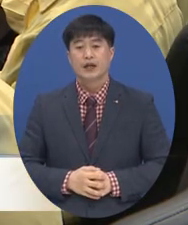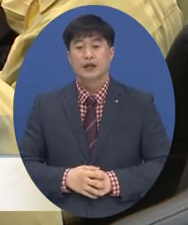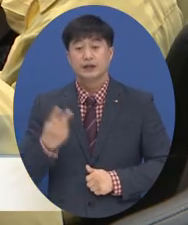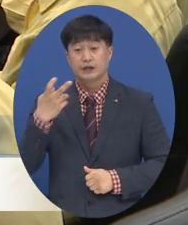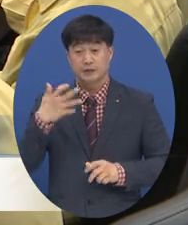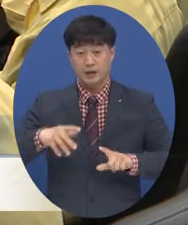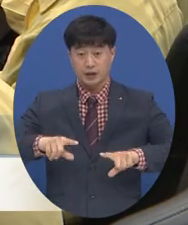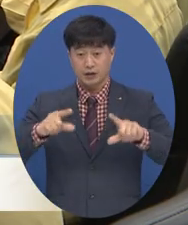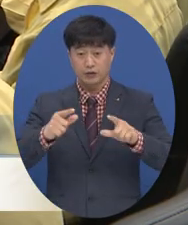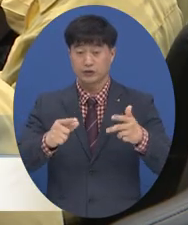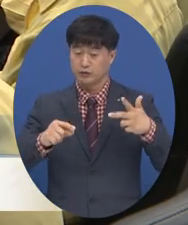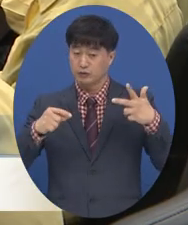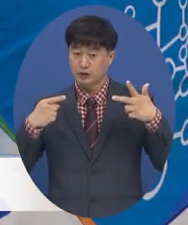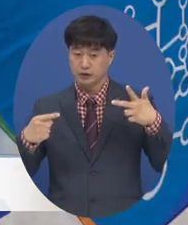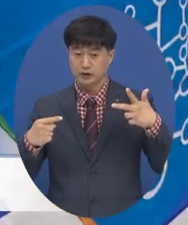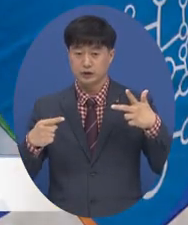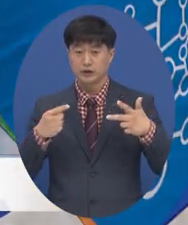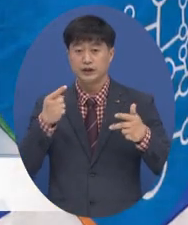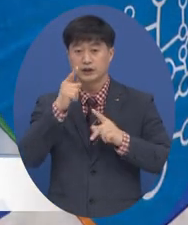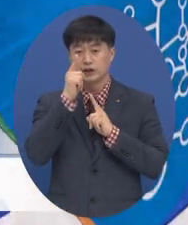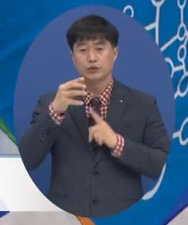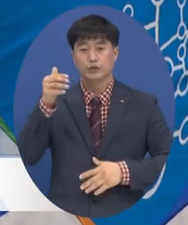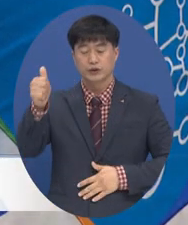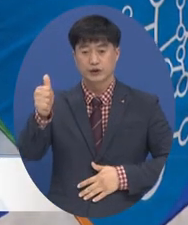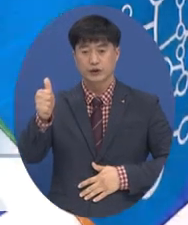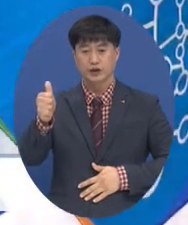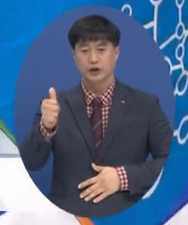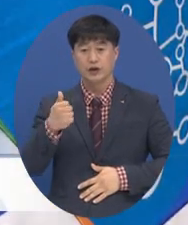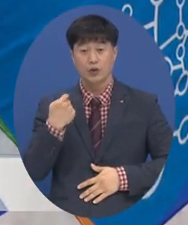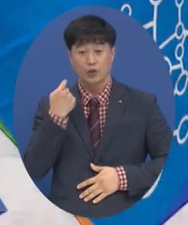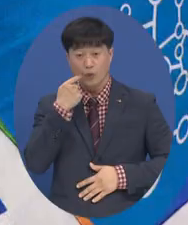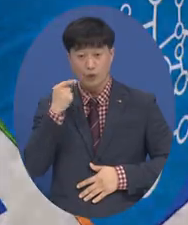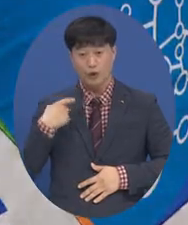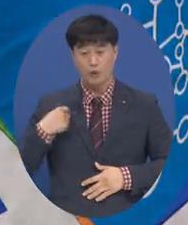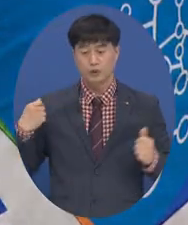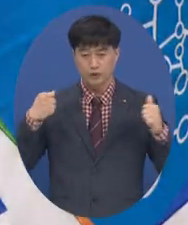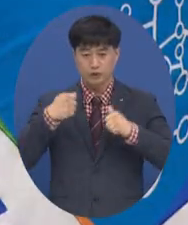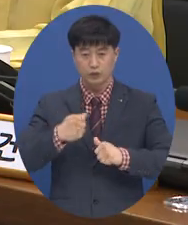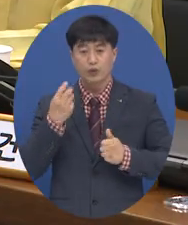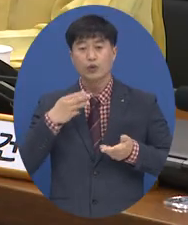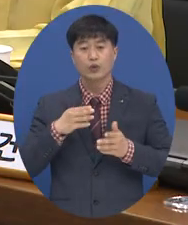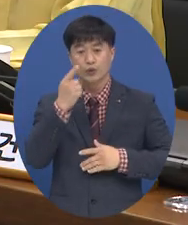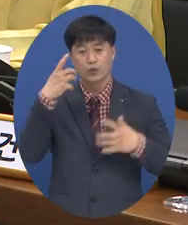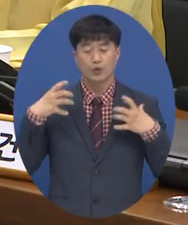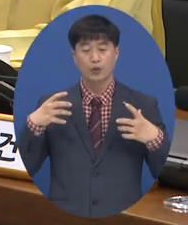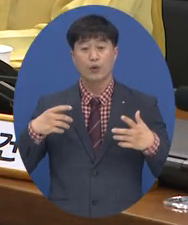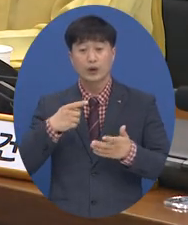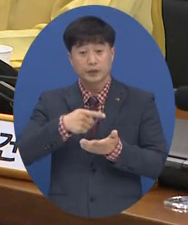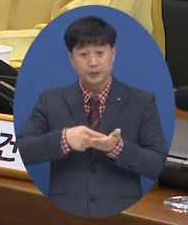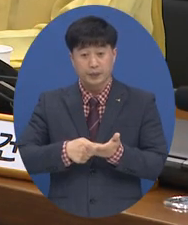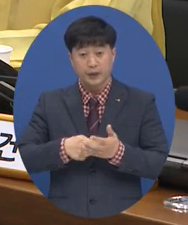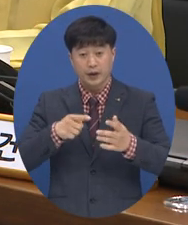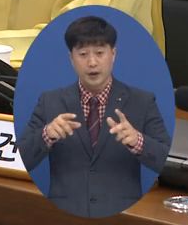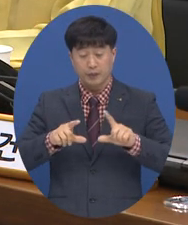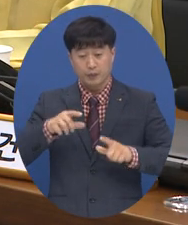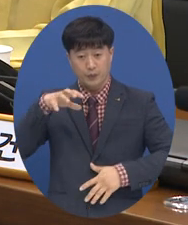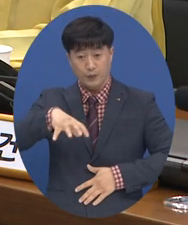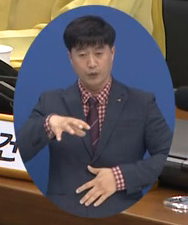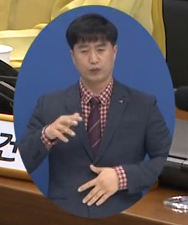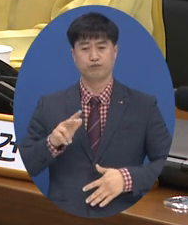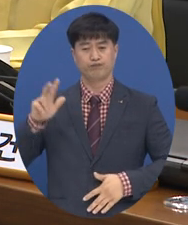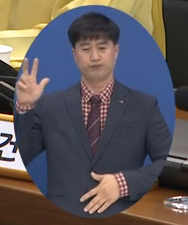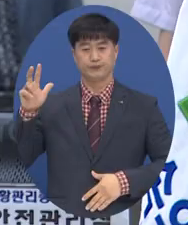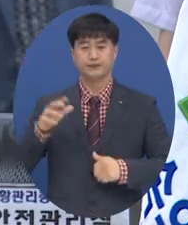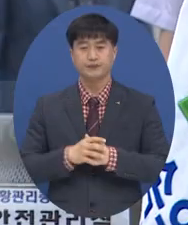지난 2018년 7월 1일, 이재명 경기도지사는 노란 점퍼를 입은 채 경기도청 재난상황실에서 취임 선서를